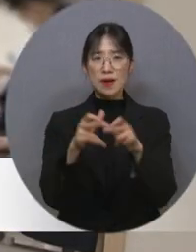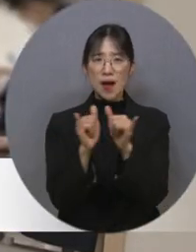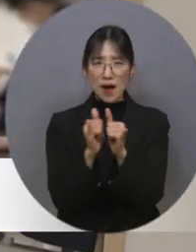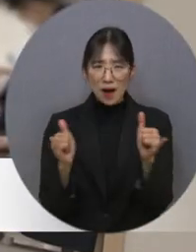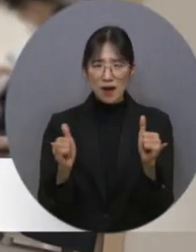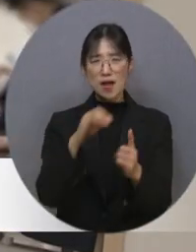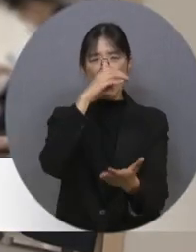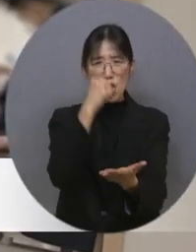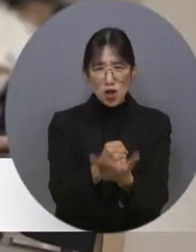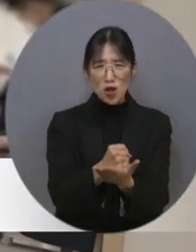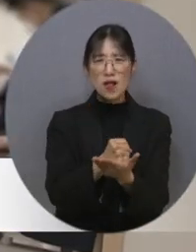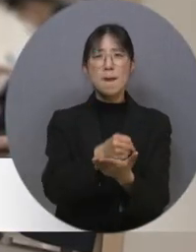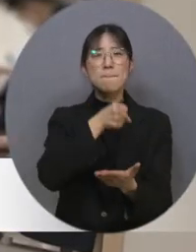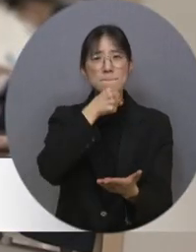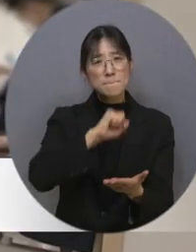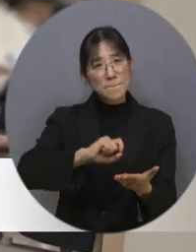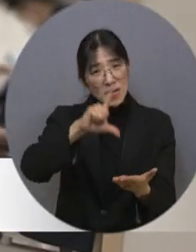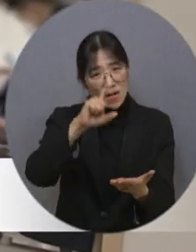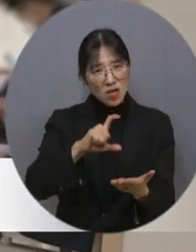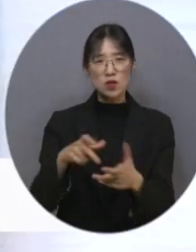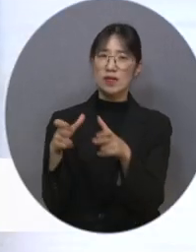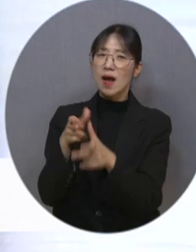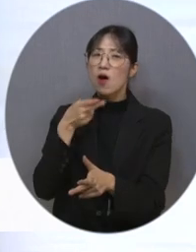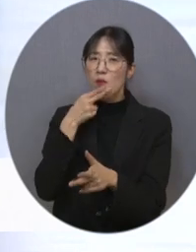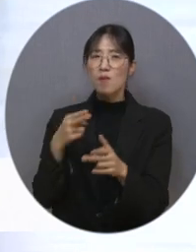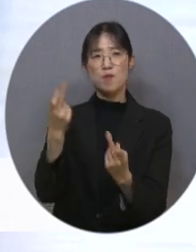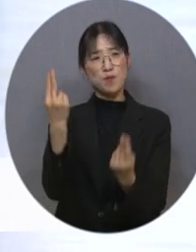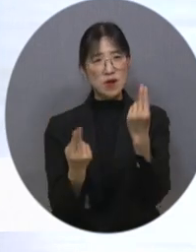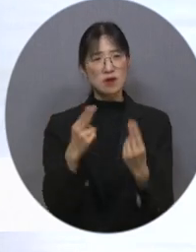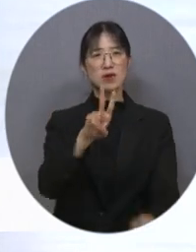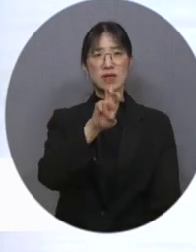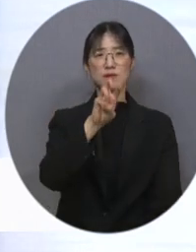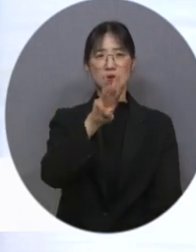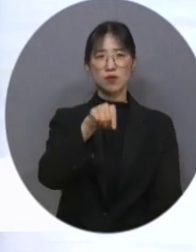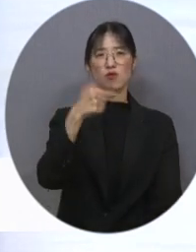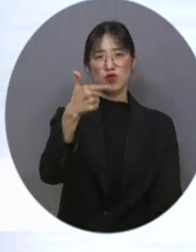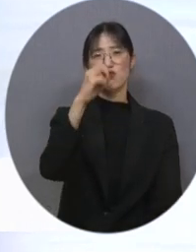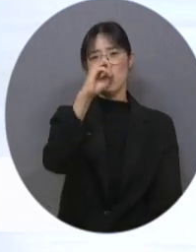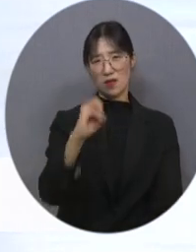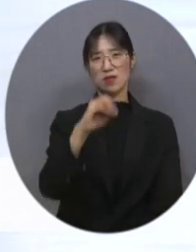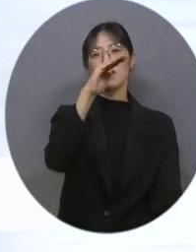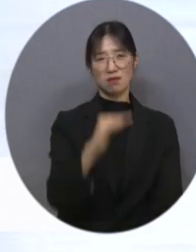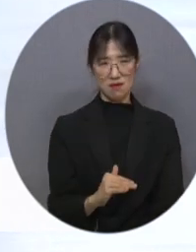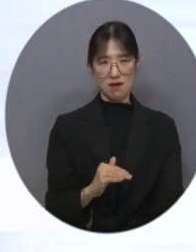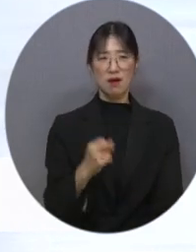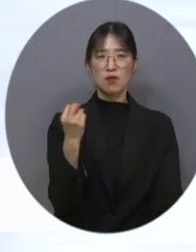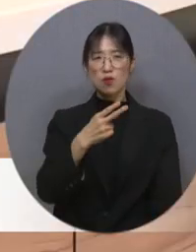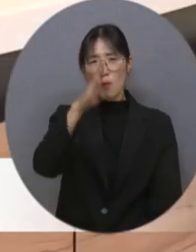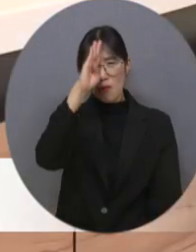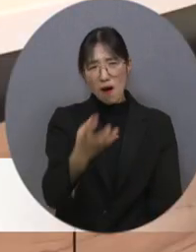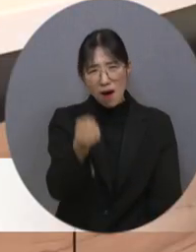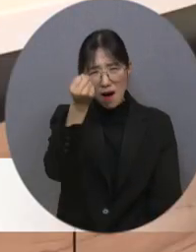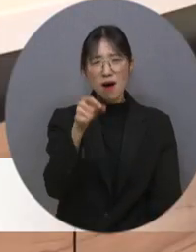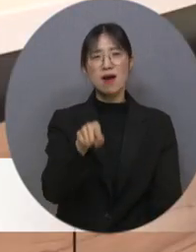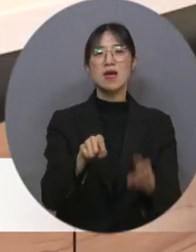경우 정상 판정 비율은 비장애인 대비 23.6%포인트 낮고 유질환자